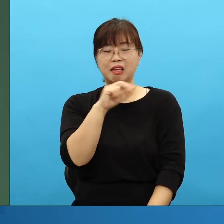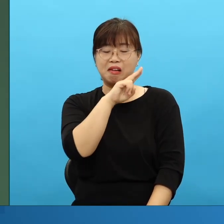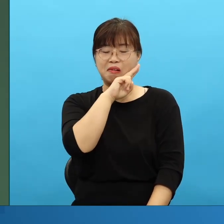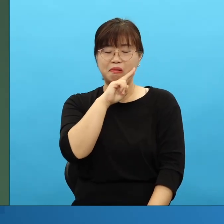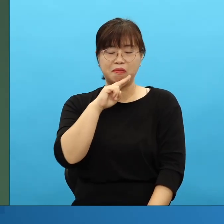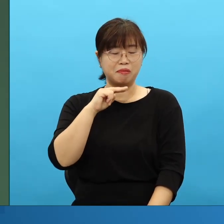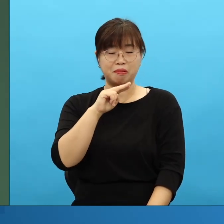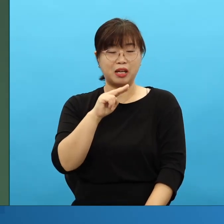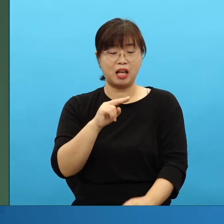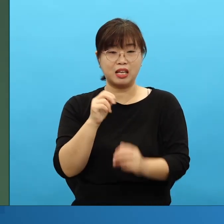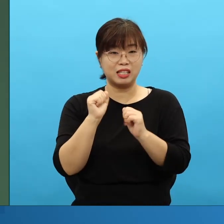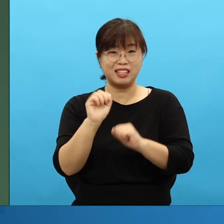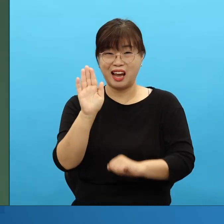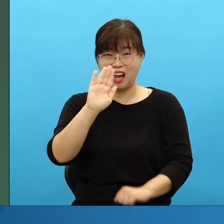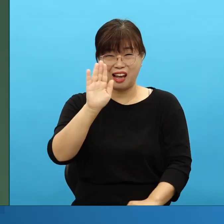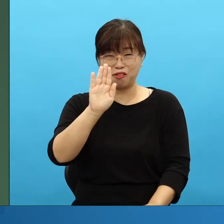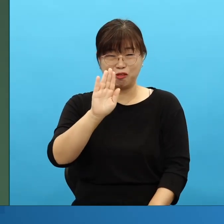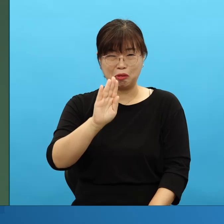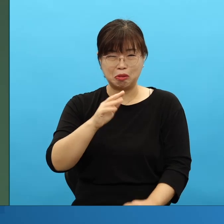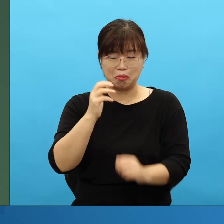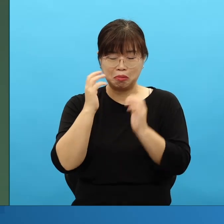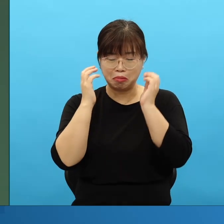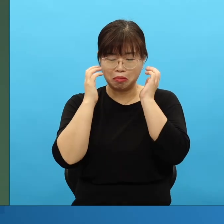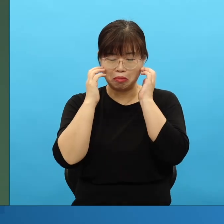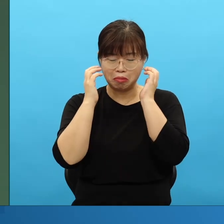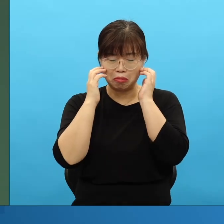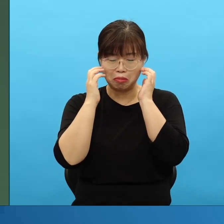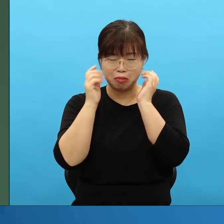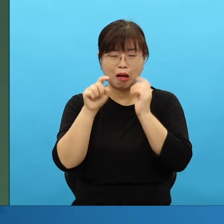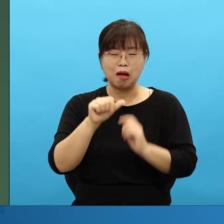wanted to now retain that as part of our history. 그런데요,